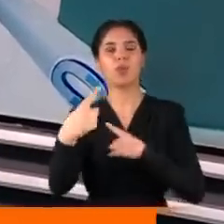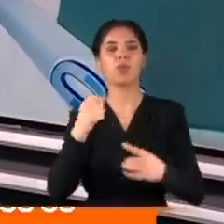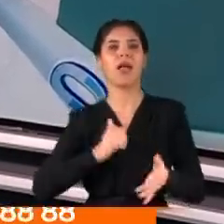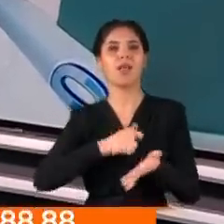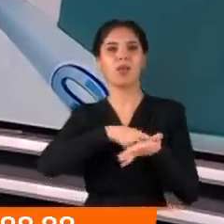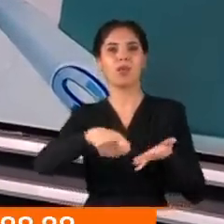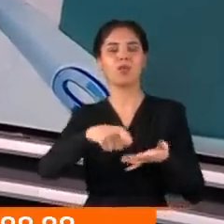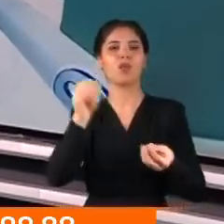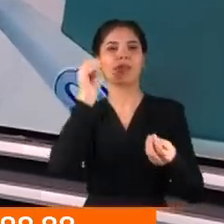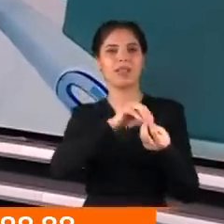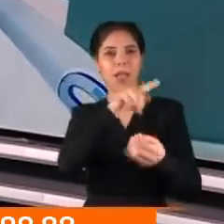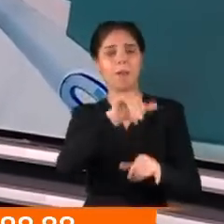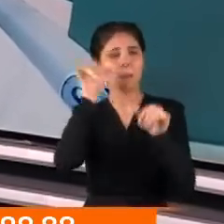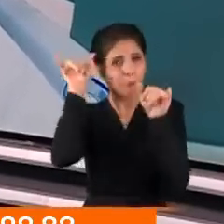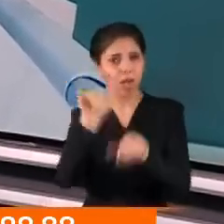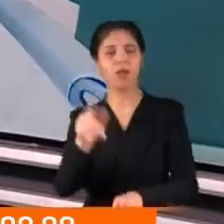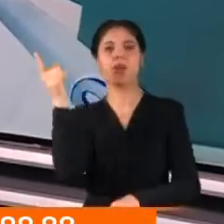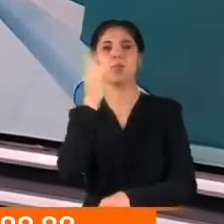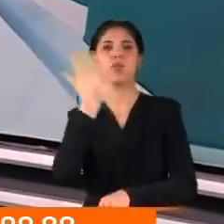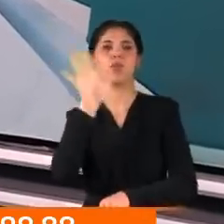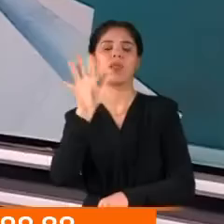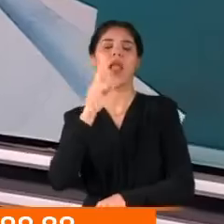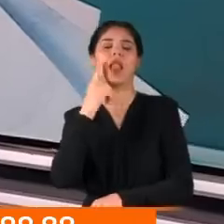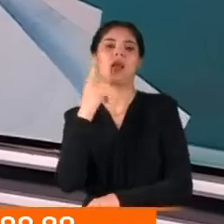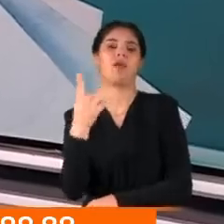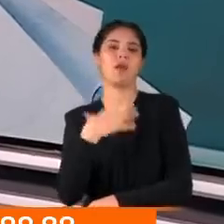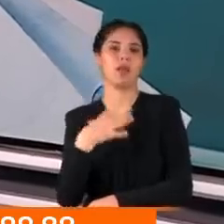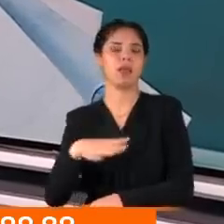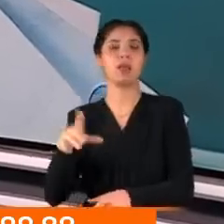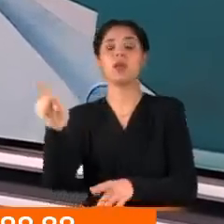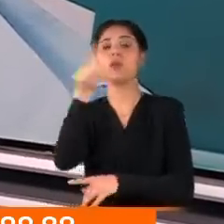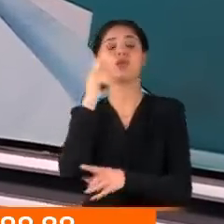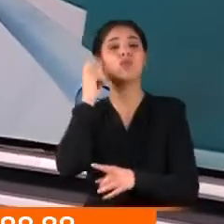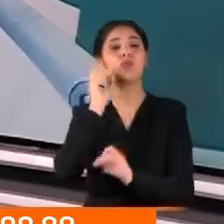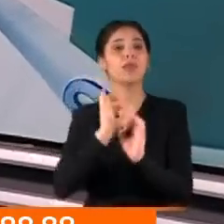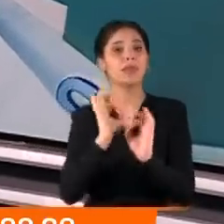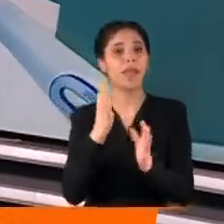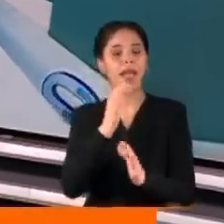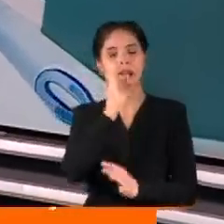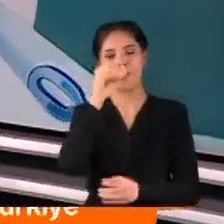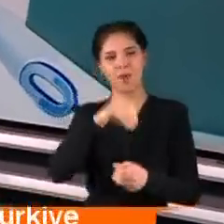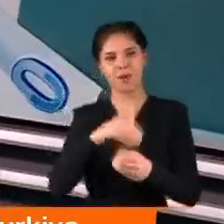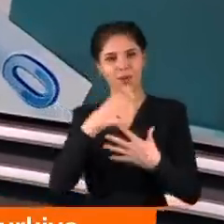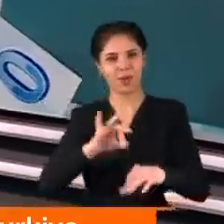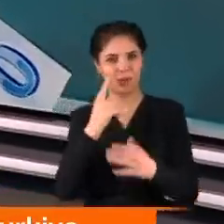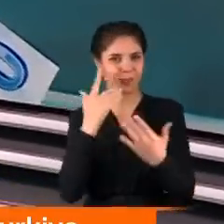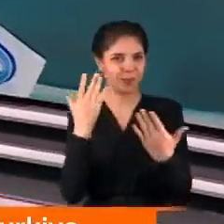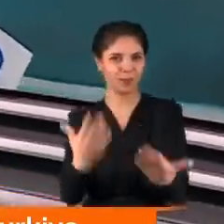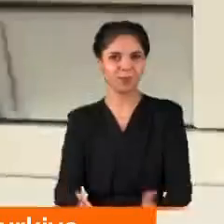asgari ücrete yapılan zam kadar, yani %50'ler bandında. Peki kulislerdeki beklentine yanıt haberimizde.